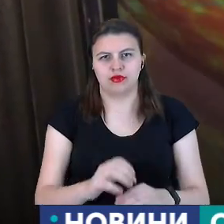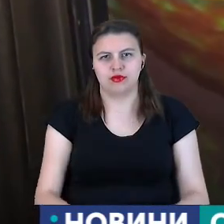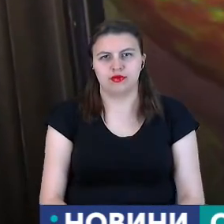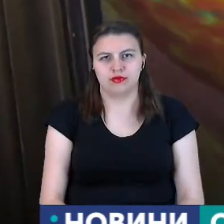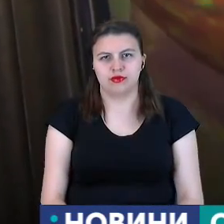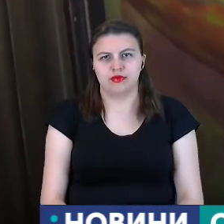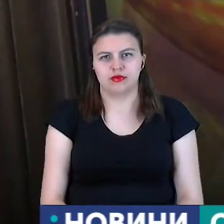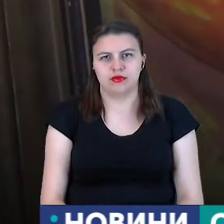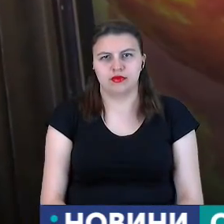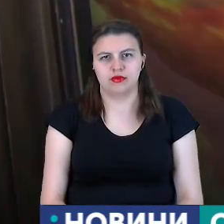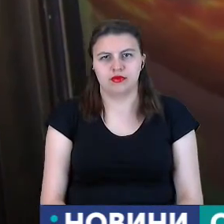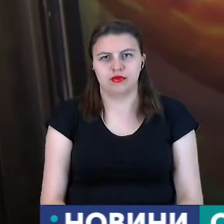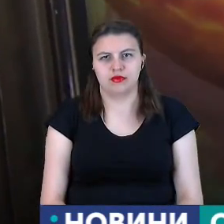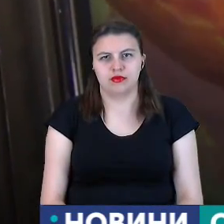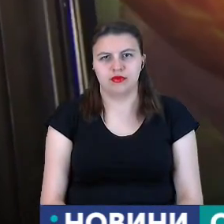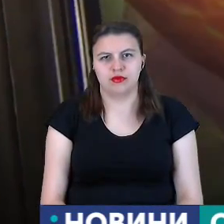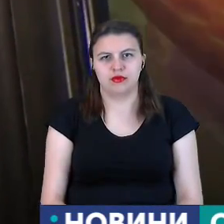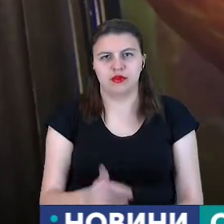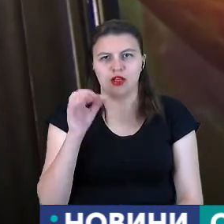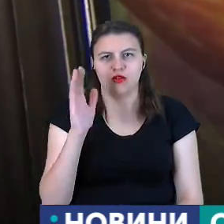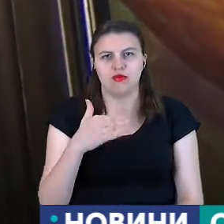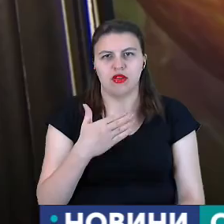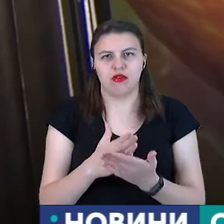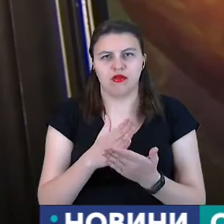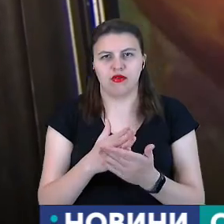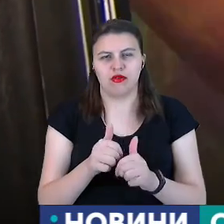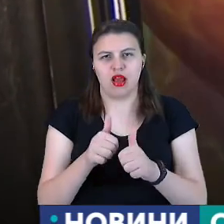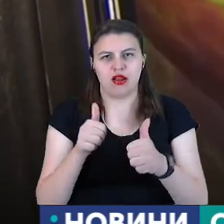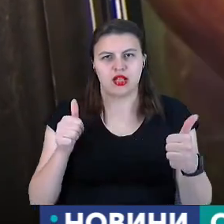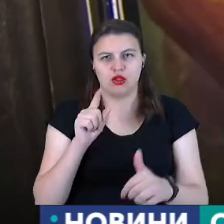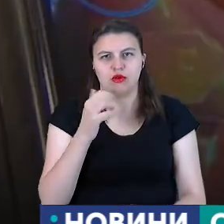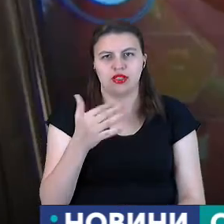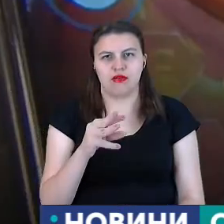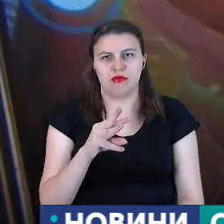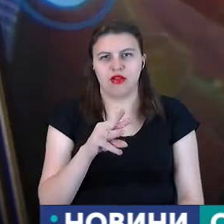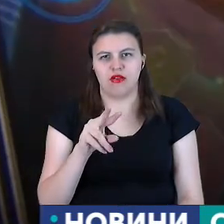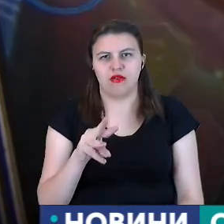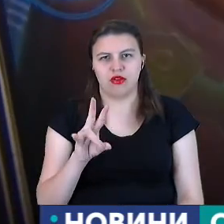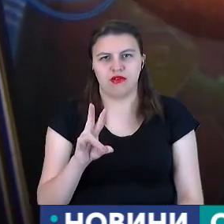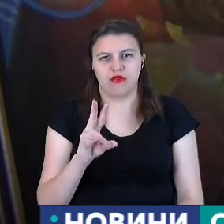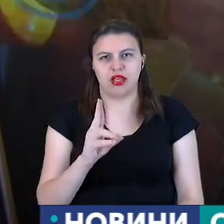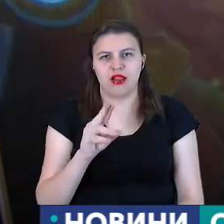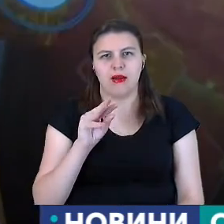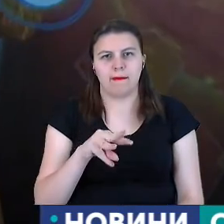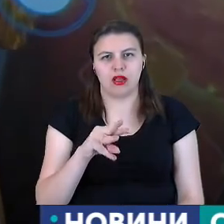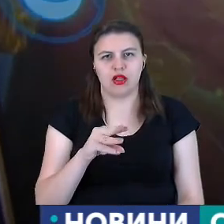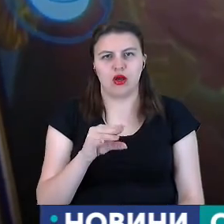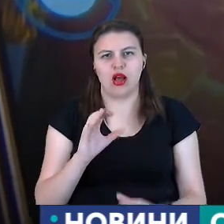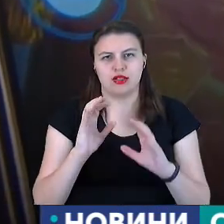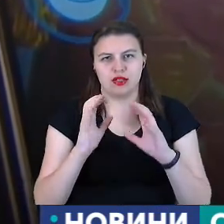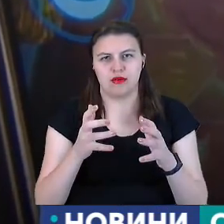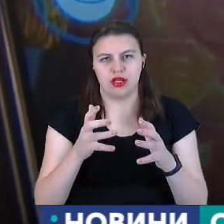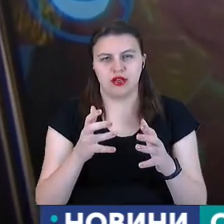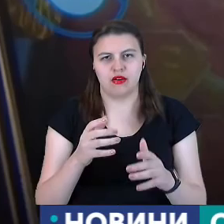Сонце. Ми знаходимося на розстоянні 150 мільйонів кілометрів від Землі. Окрім 3D-малювання та моделювання, у